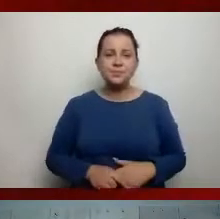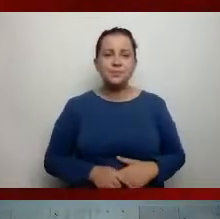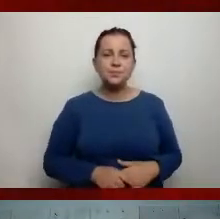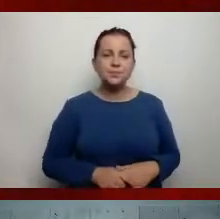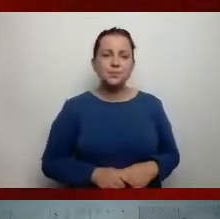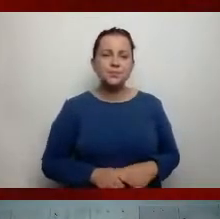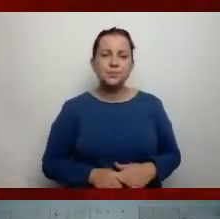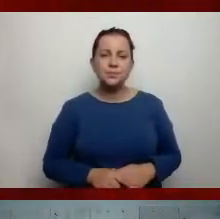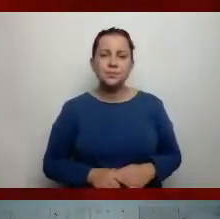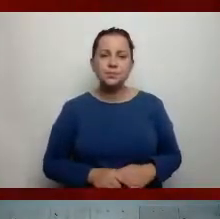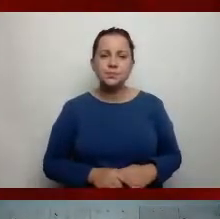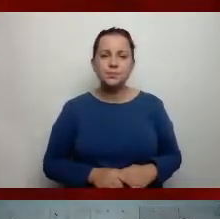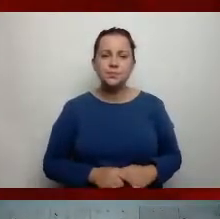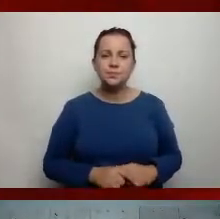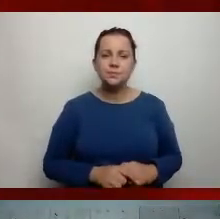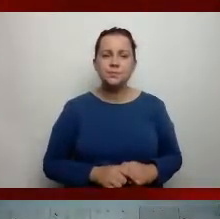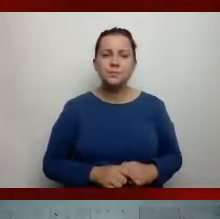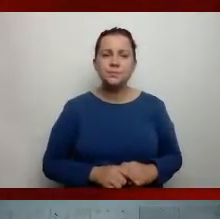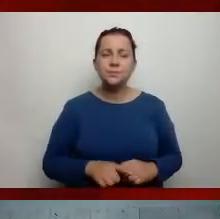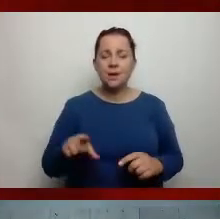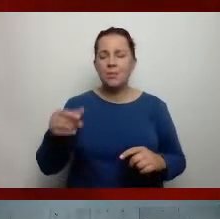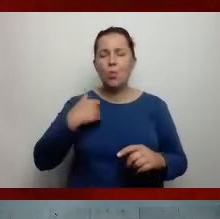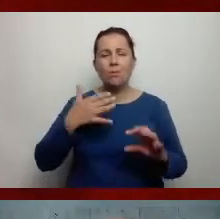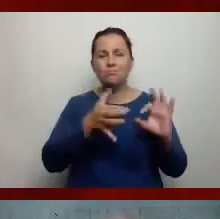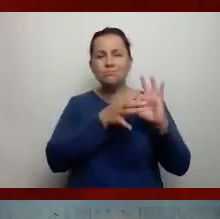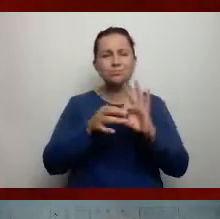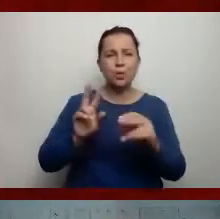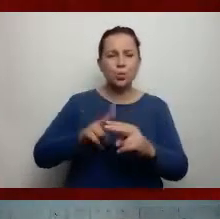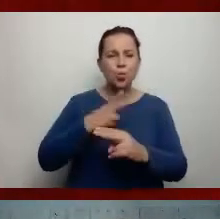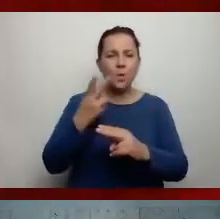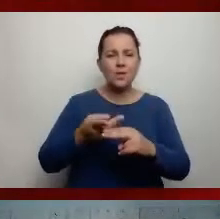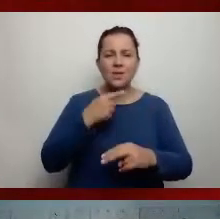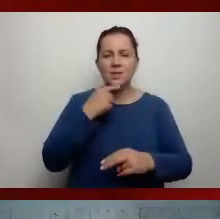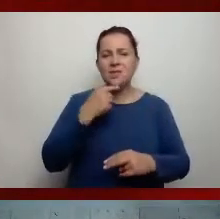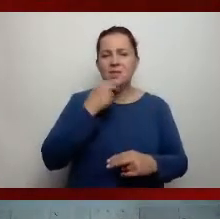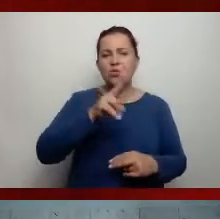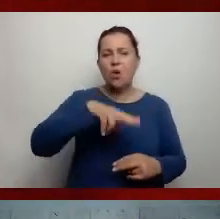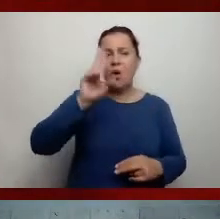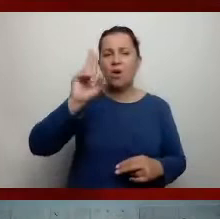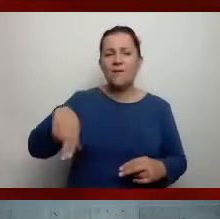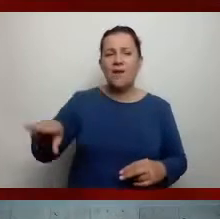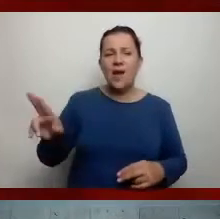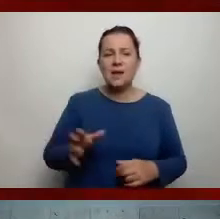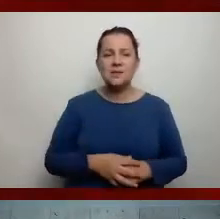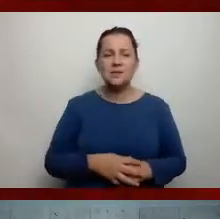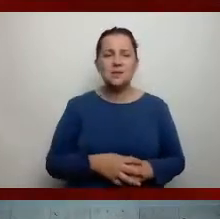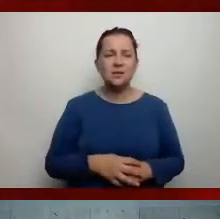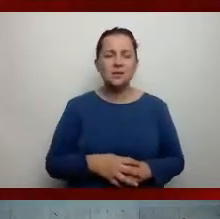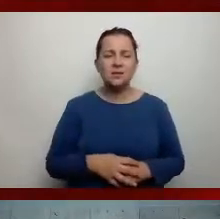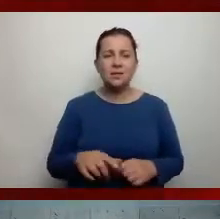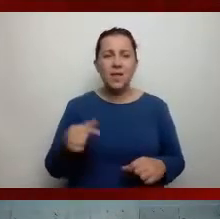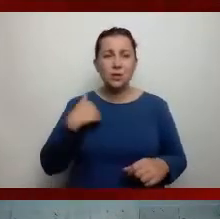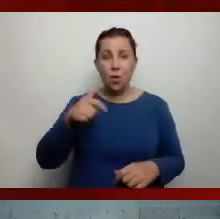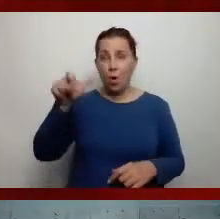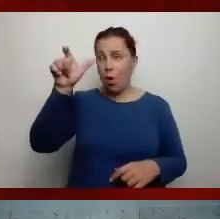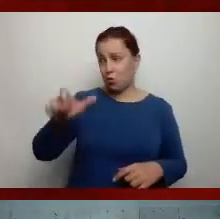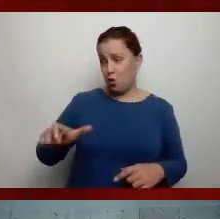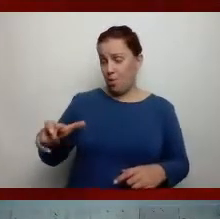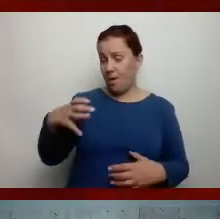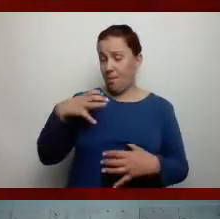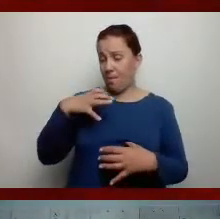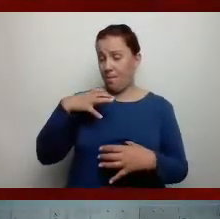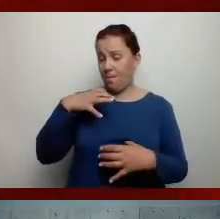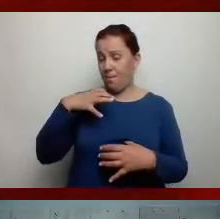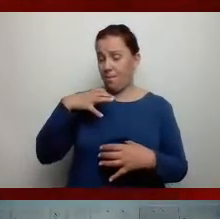sensie do tłumaczenia na norweski, gdzie bohater czy podmiot liryczny umiera podobnie